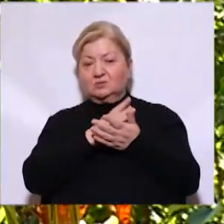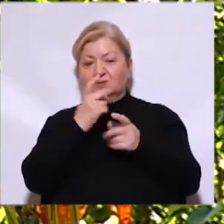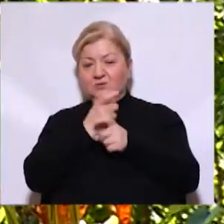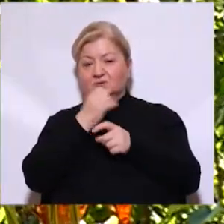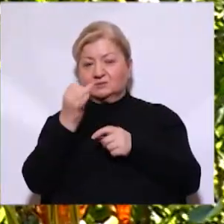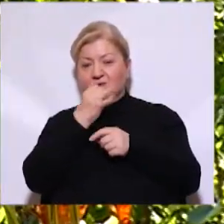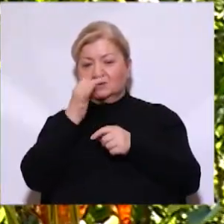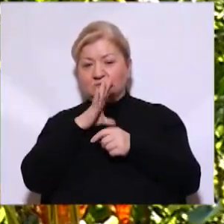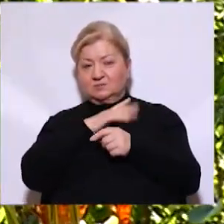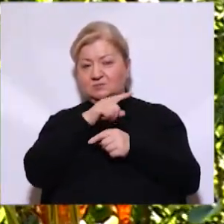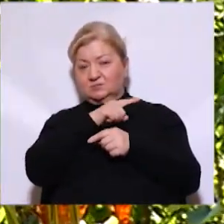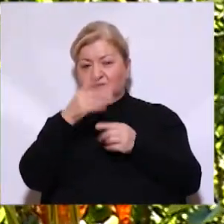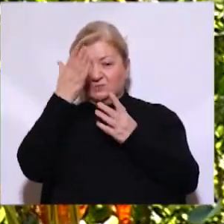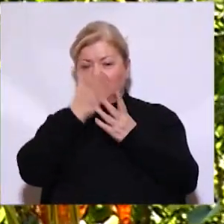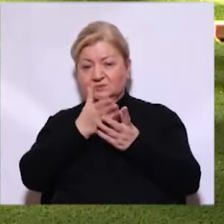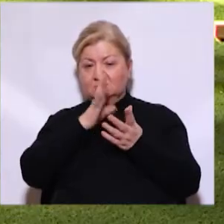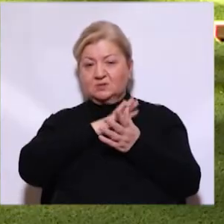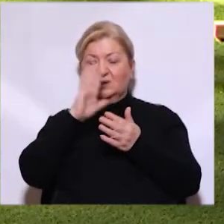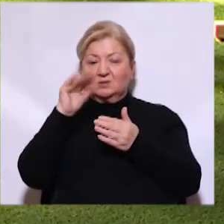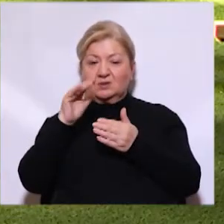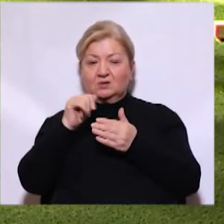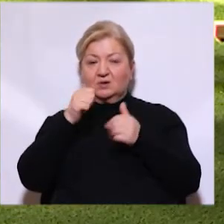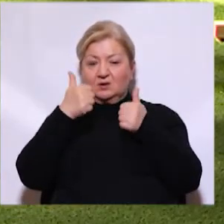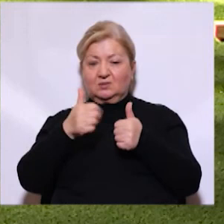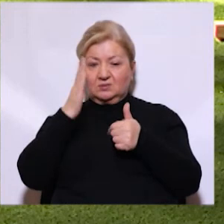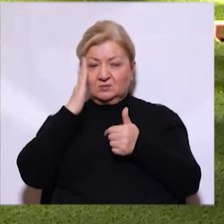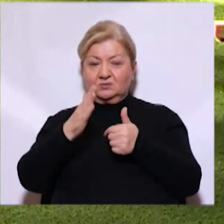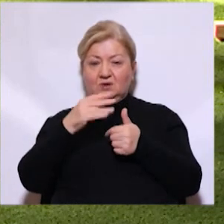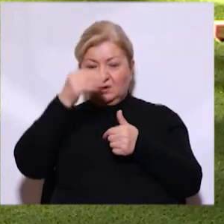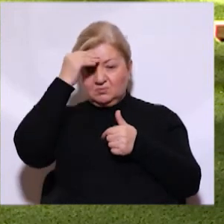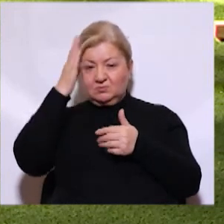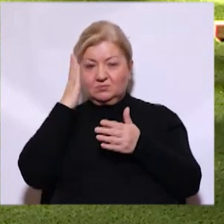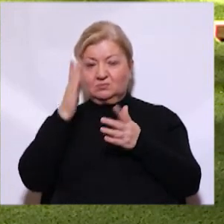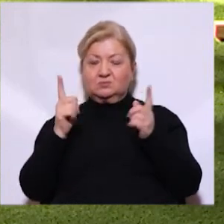მოკლედ მე მგონი საინტერესო სემესტრი გამოგვივიდა, დაგემშვიდობებით, კარგად